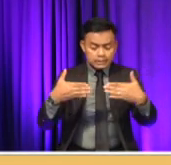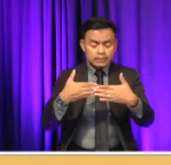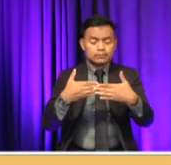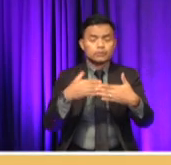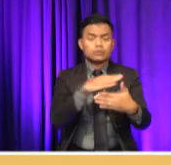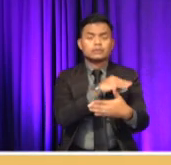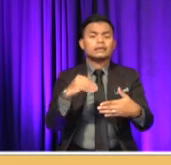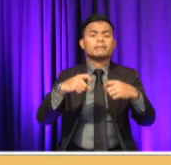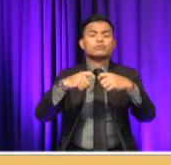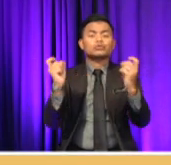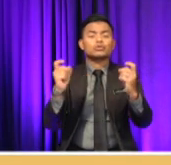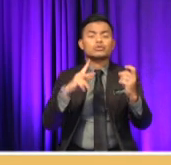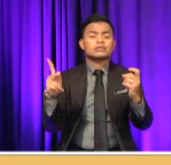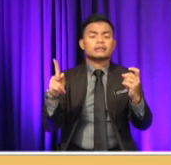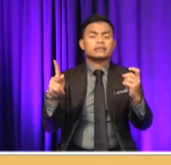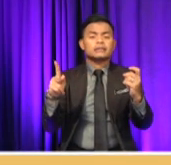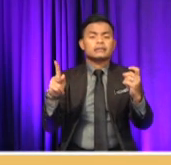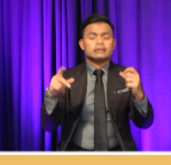dalam Lita Oke